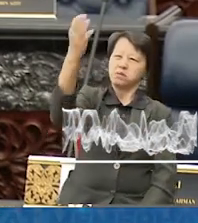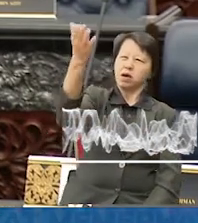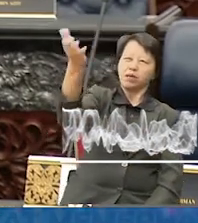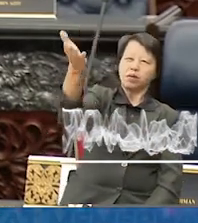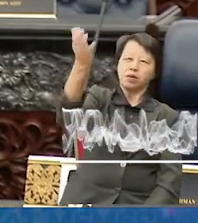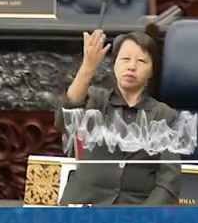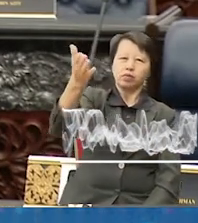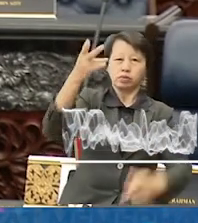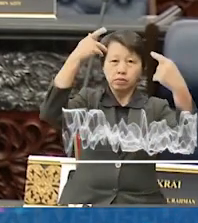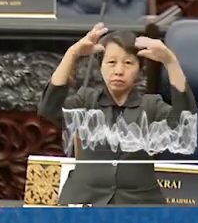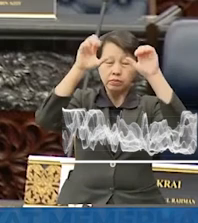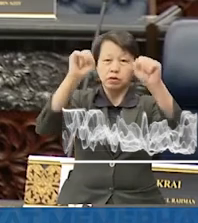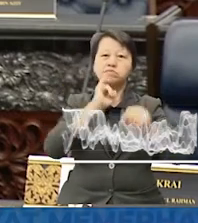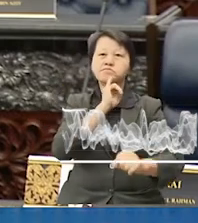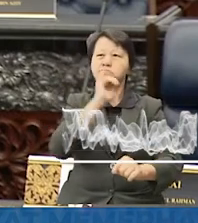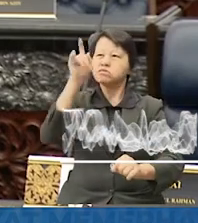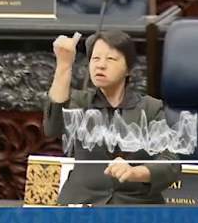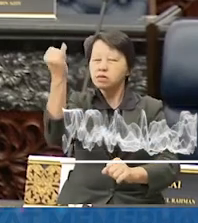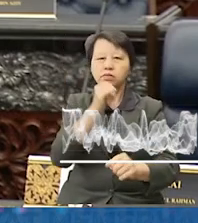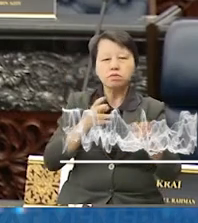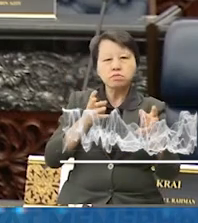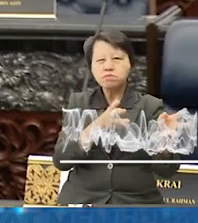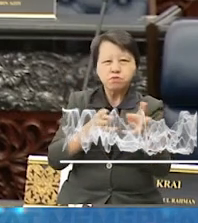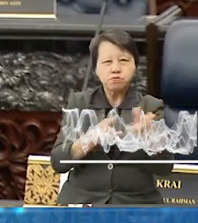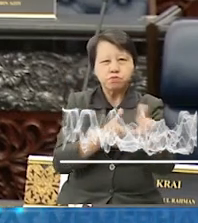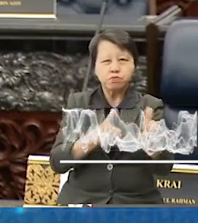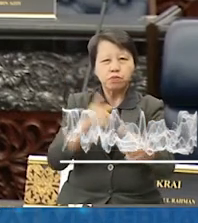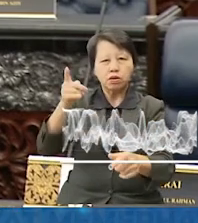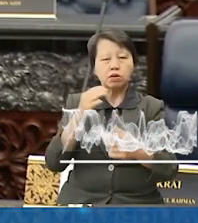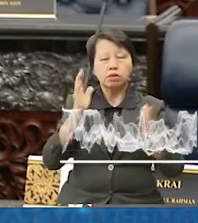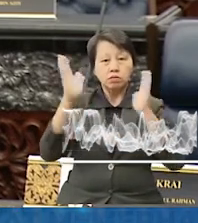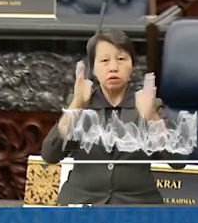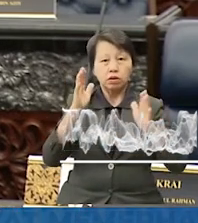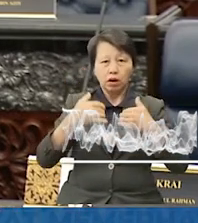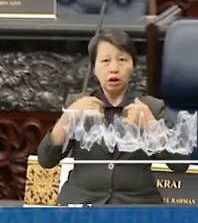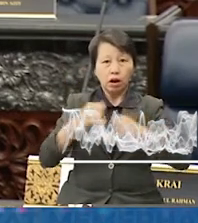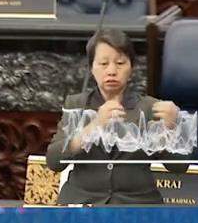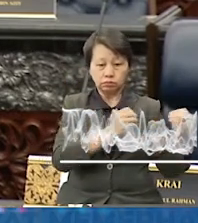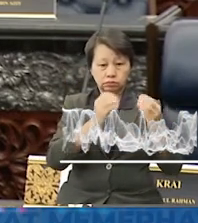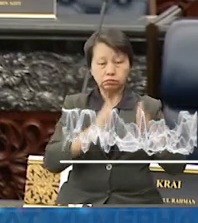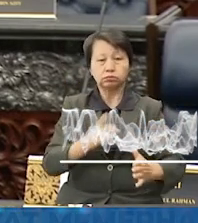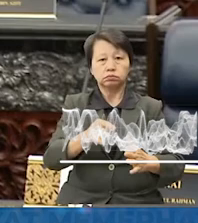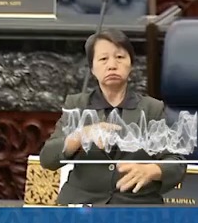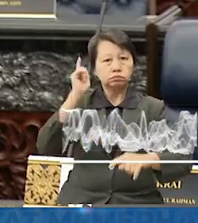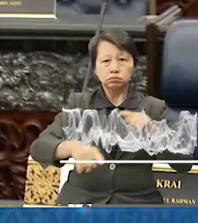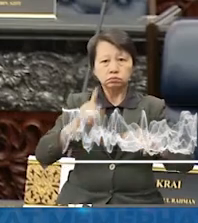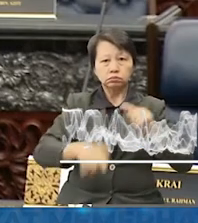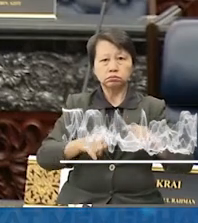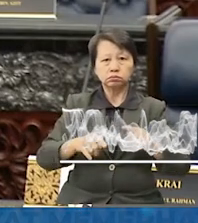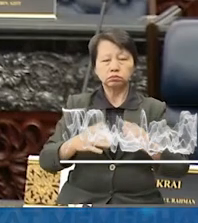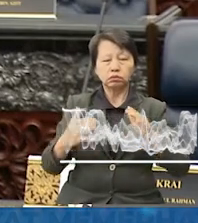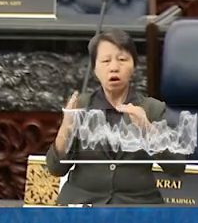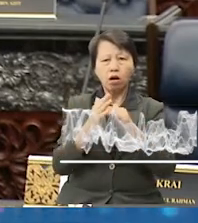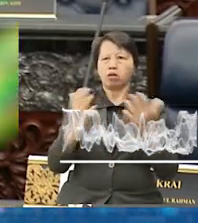Benjamin Netanyahu sebagai penyelayang perang. Apakah ada undang-undang antisemitism di Malaysia sehinggakan penganjur Viva Palestina ini tidak yang